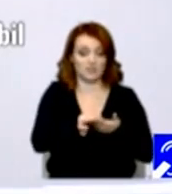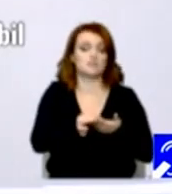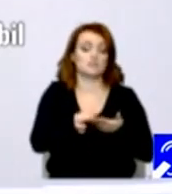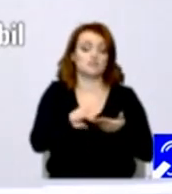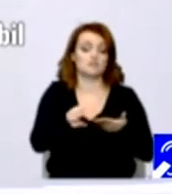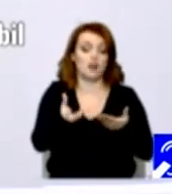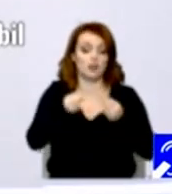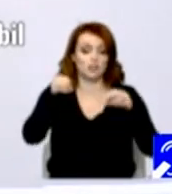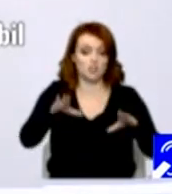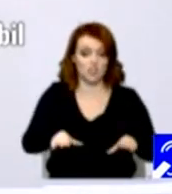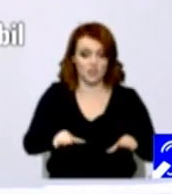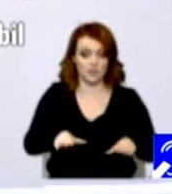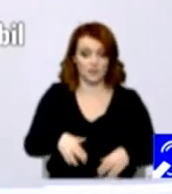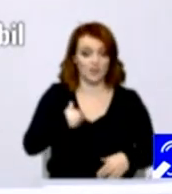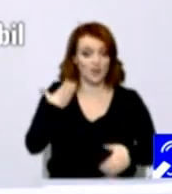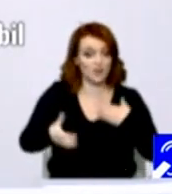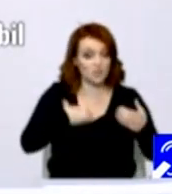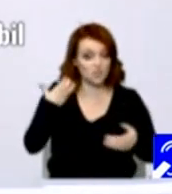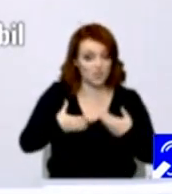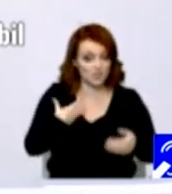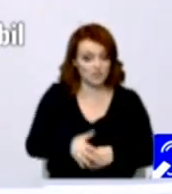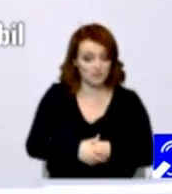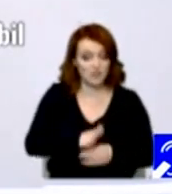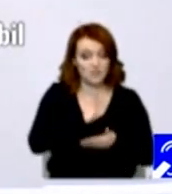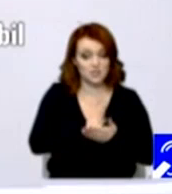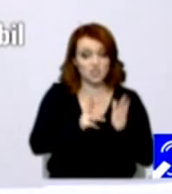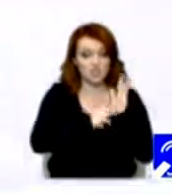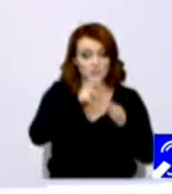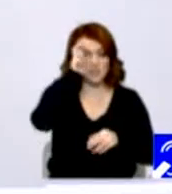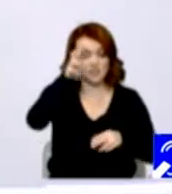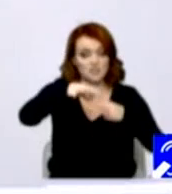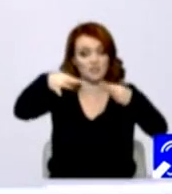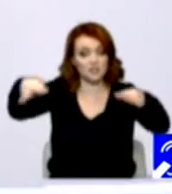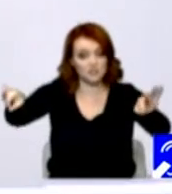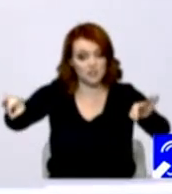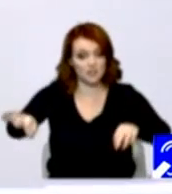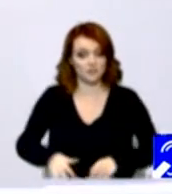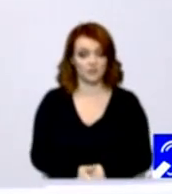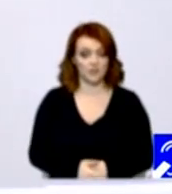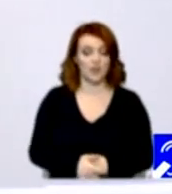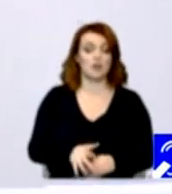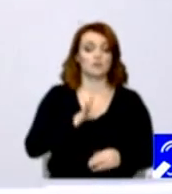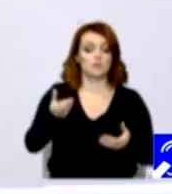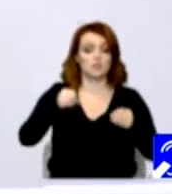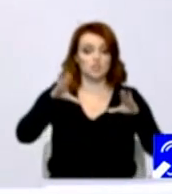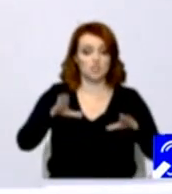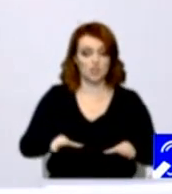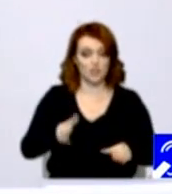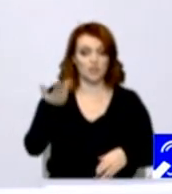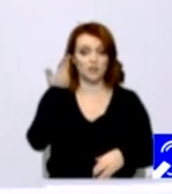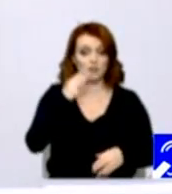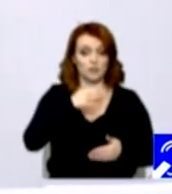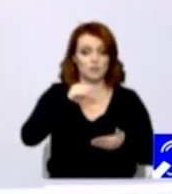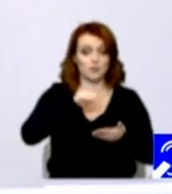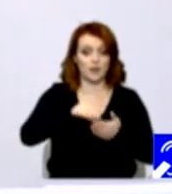vedem O să concerned the seventh Heaven is up preventive measures and apply it correctly and